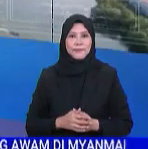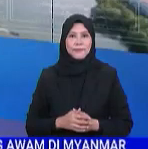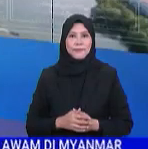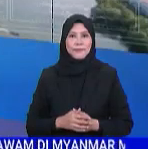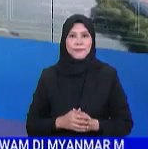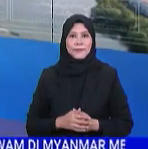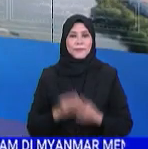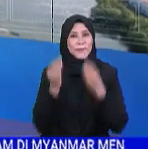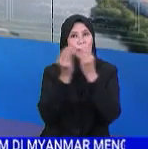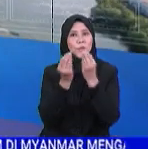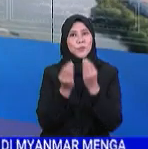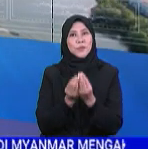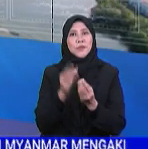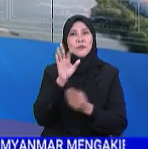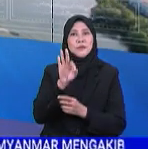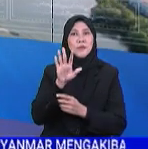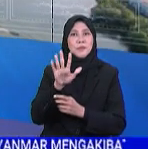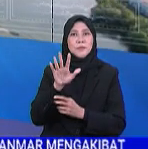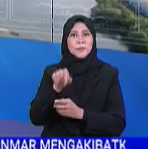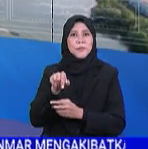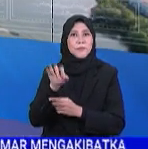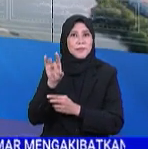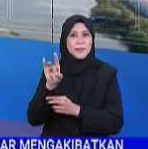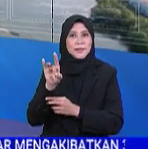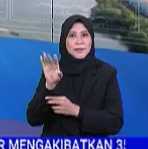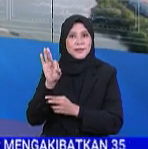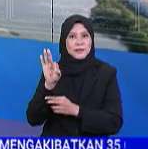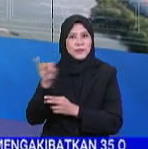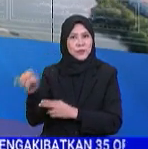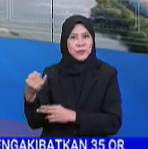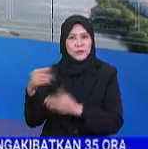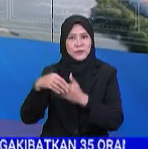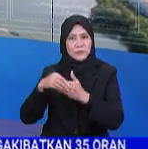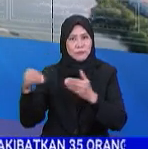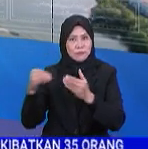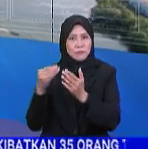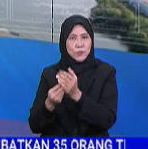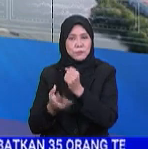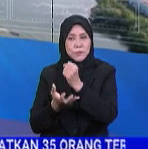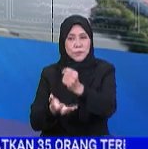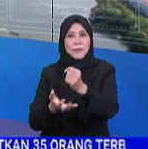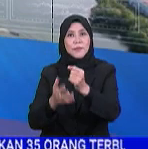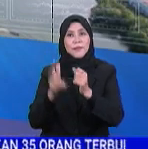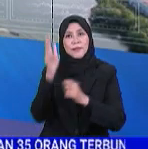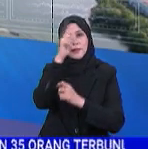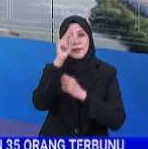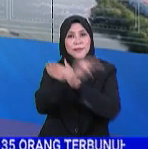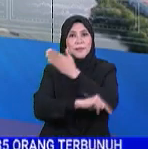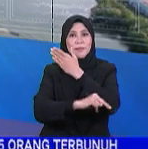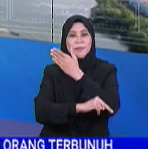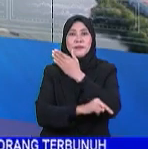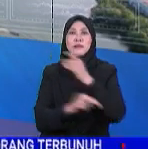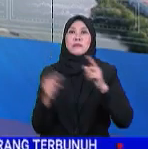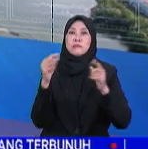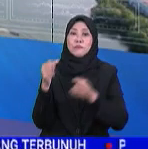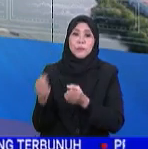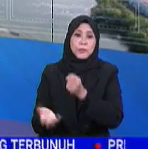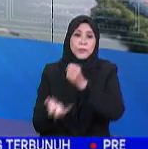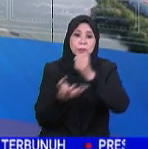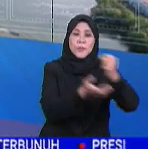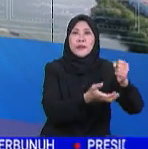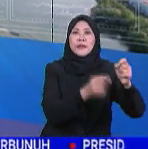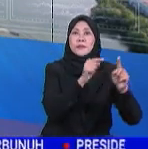di sejumlah 958d 9juta Ringgit peruntukan kerajaan Negeri kepada kemajuan belia dan sukan